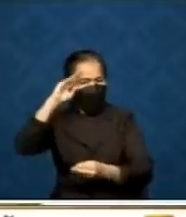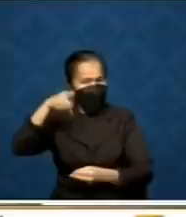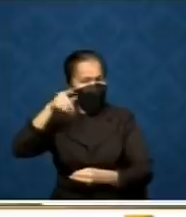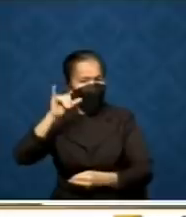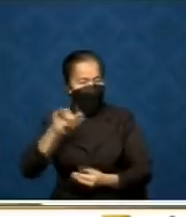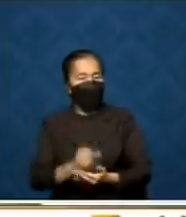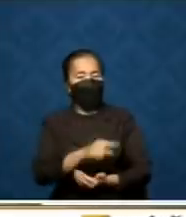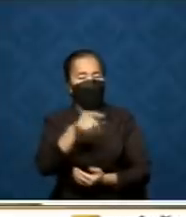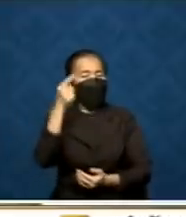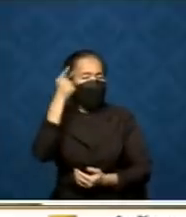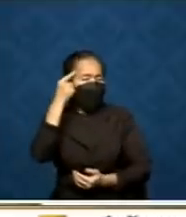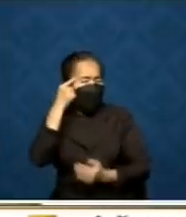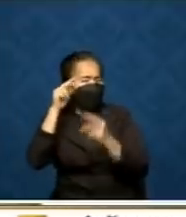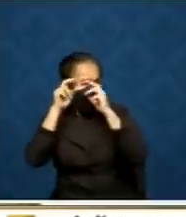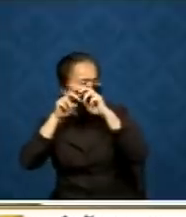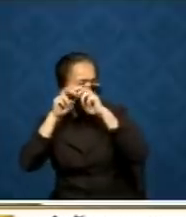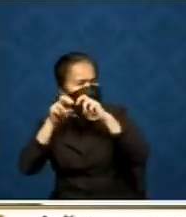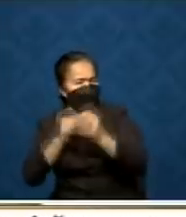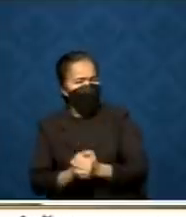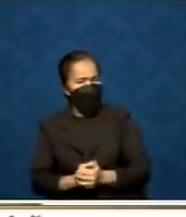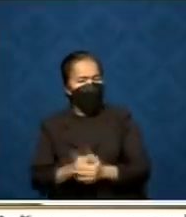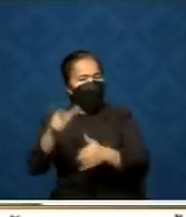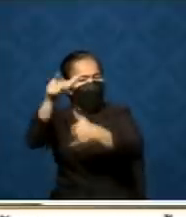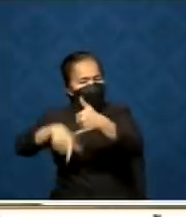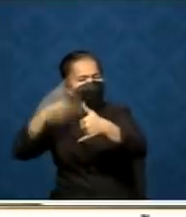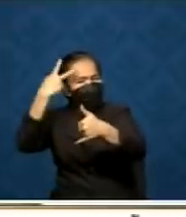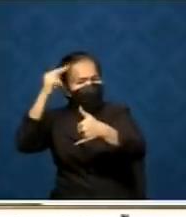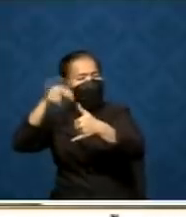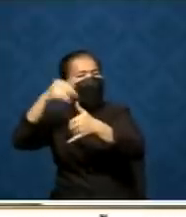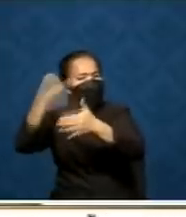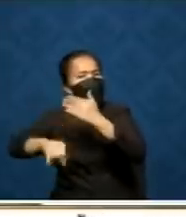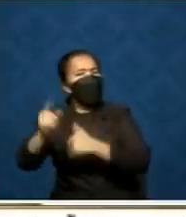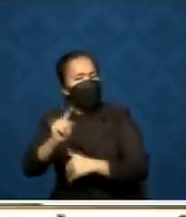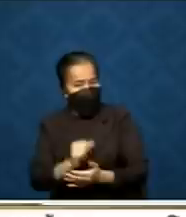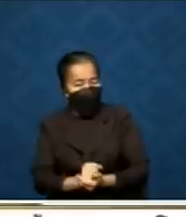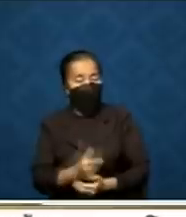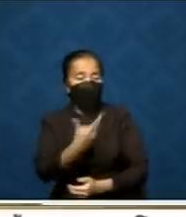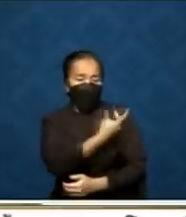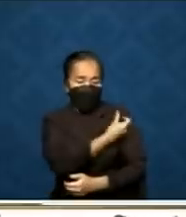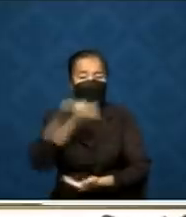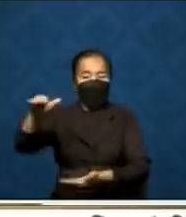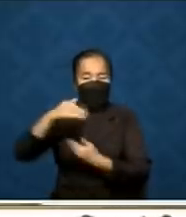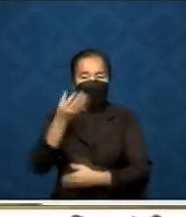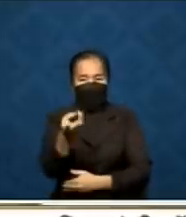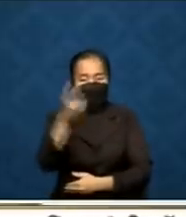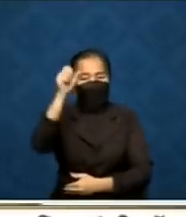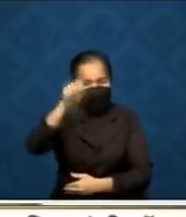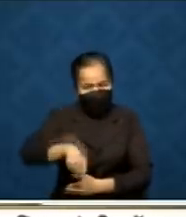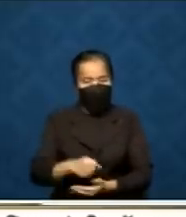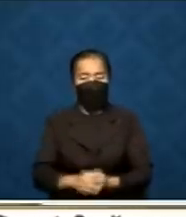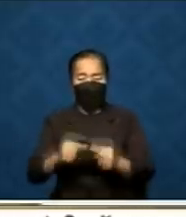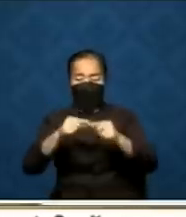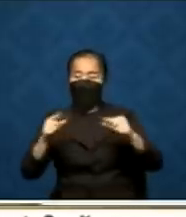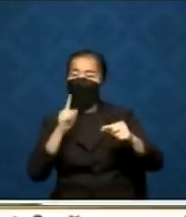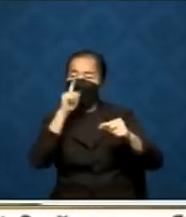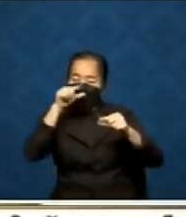หน่อยดิวิเคราะห์ให้เห็นที่ว่าแกผิดตรงไหนที่จริงมัชฌิมาน้อยจริงจริงชุดตรวจมา